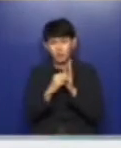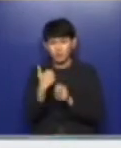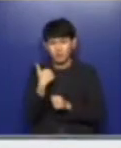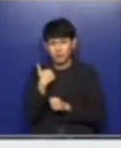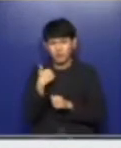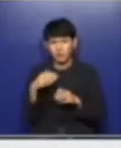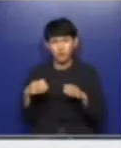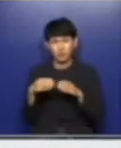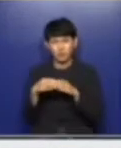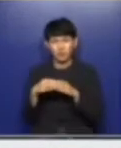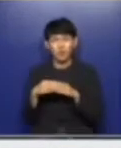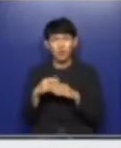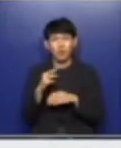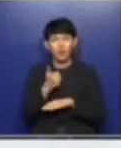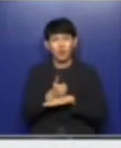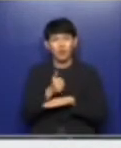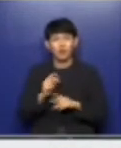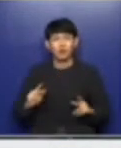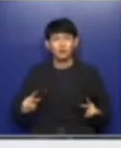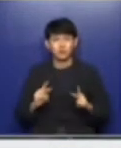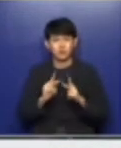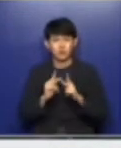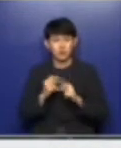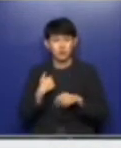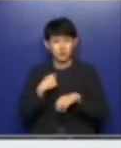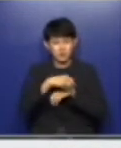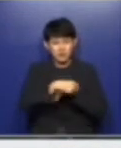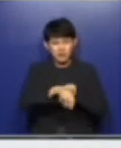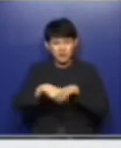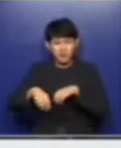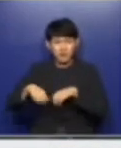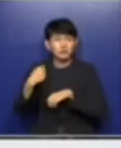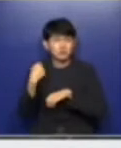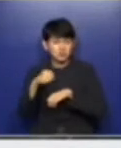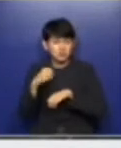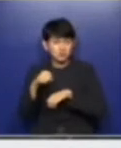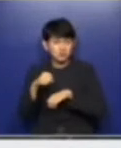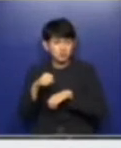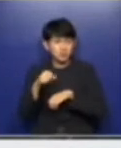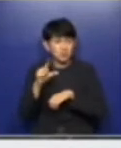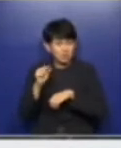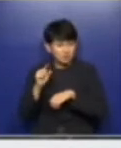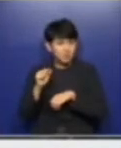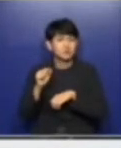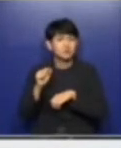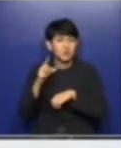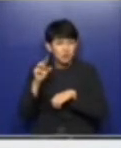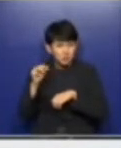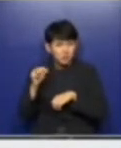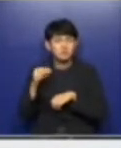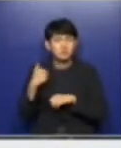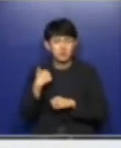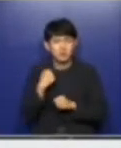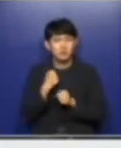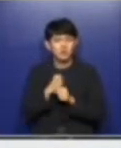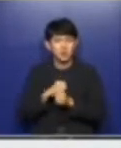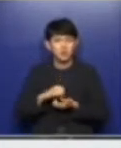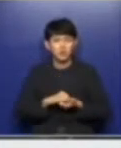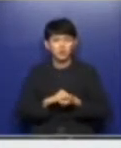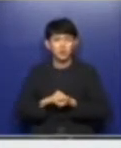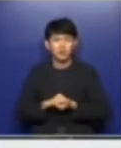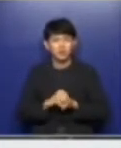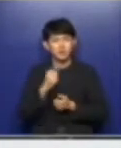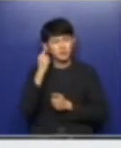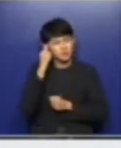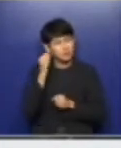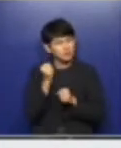รีเนี่ยนะครับก็มีภาคีเครือข่าย10กว่าภาคีเครือข่ายไป20 30ทำไมเราจะทำให้เกิดครอบคลุม